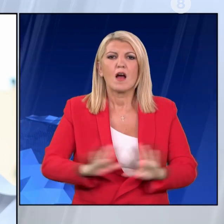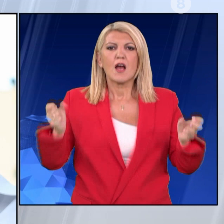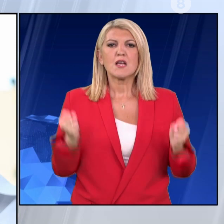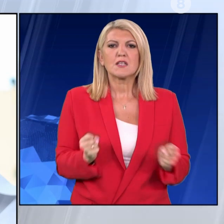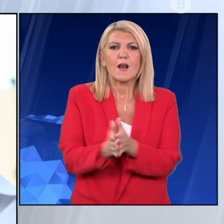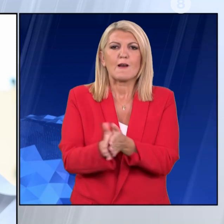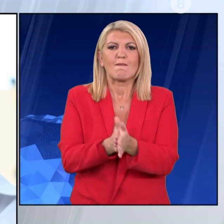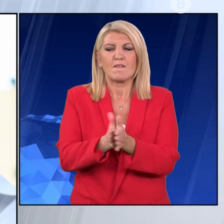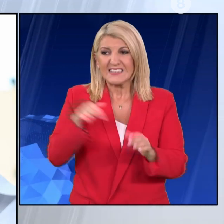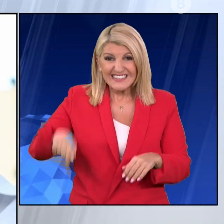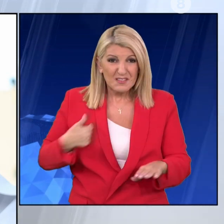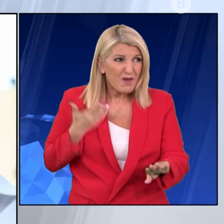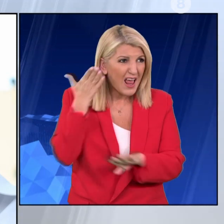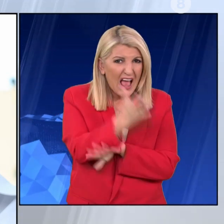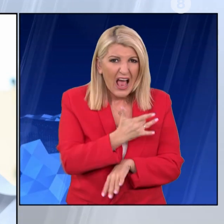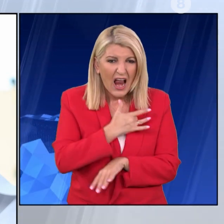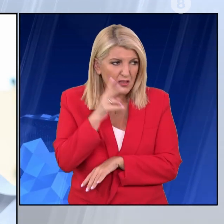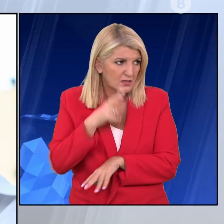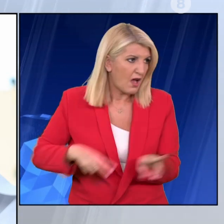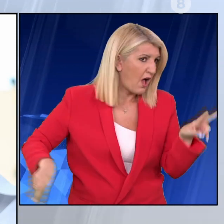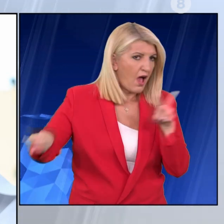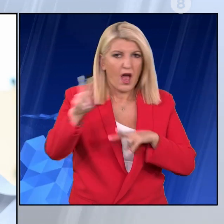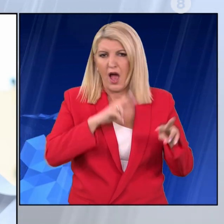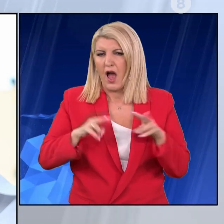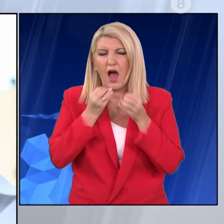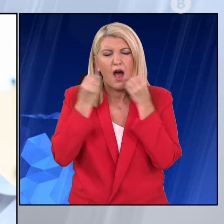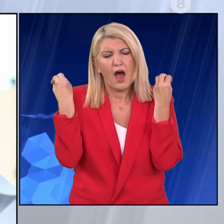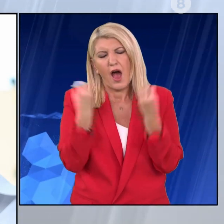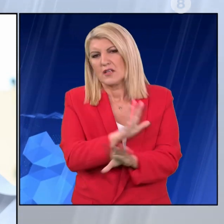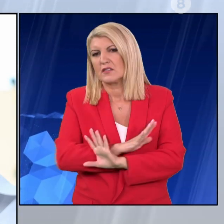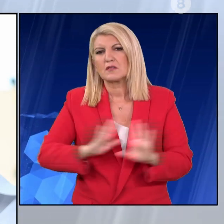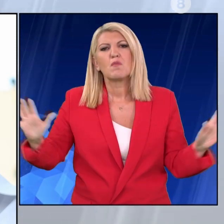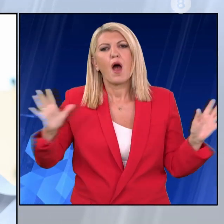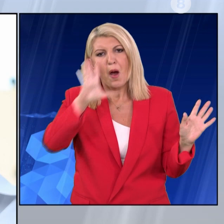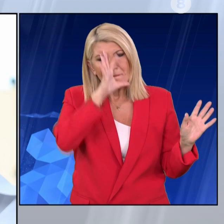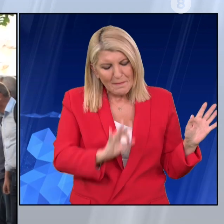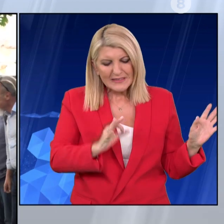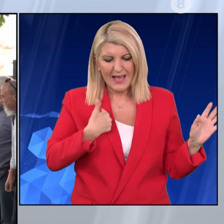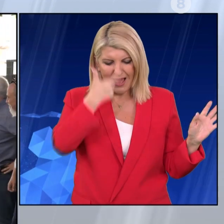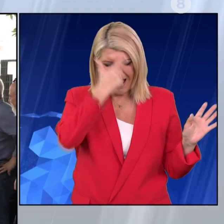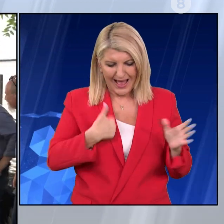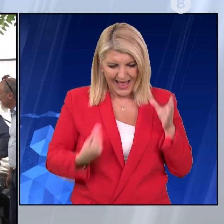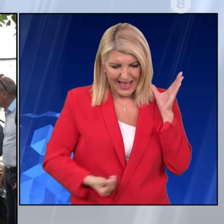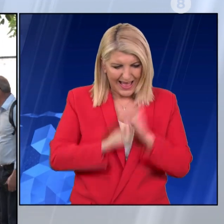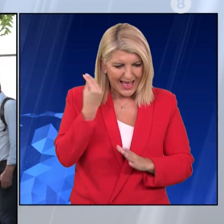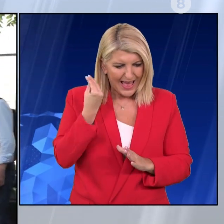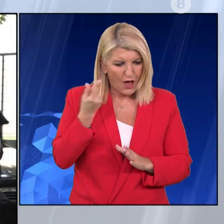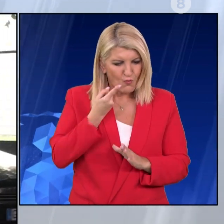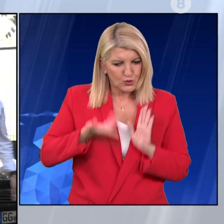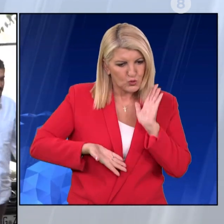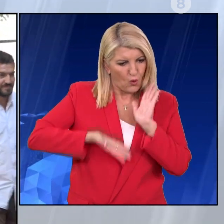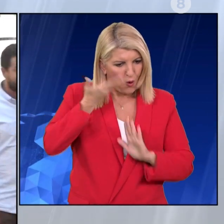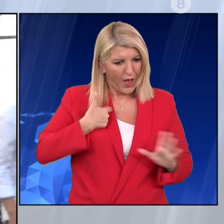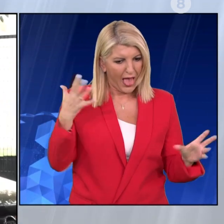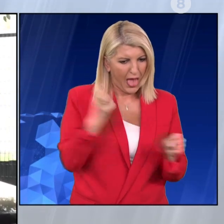ντρεπόμουν ντρεπόμουν για μία προσωπική επιτυχία μέσα σε μία τέτοια συλλογική αποτυχία του κρατικού μηχανισμού ο αλέξης τσίπρας μέσω του ορθογράφο της